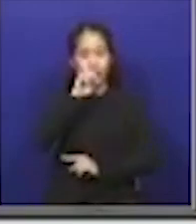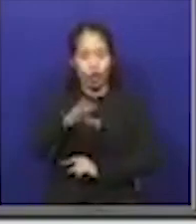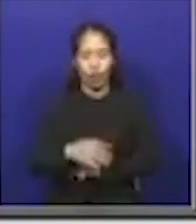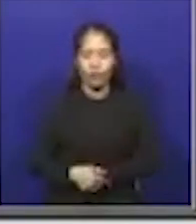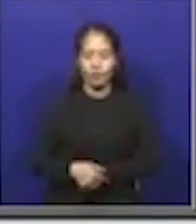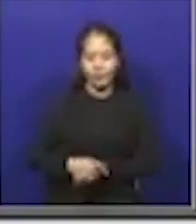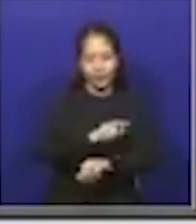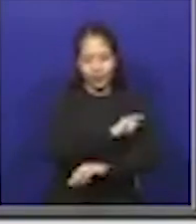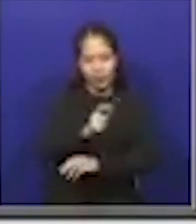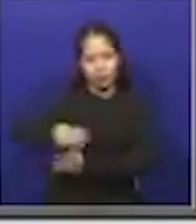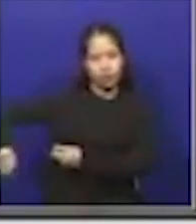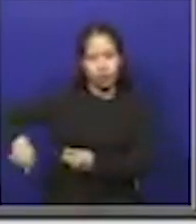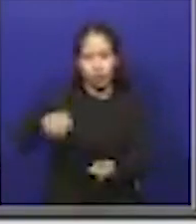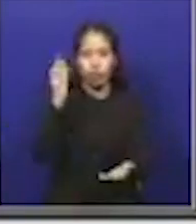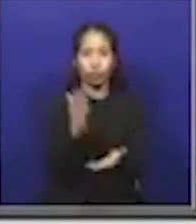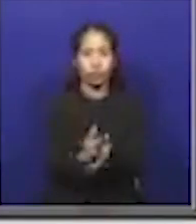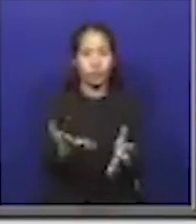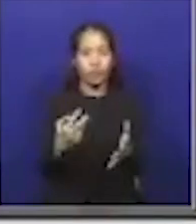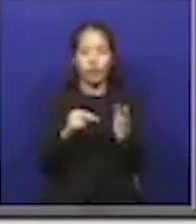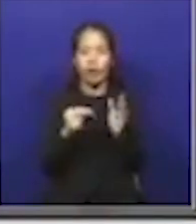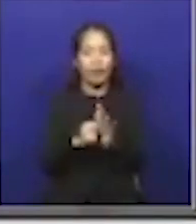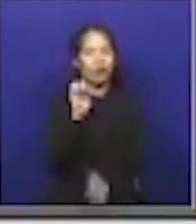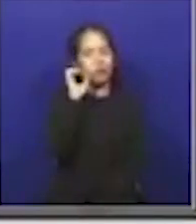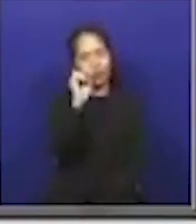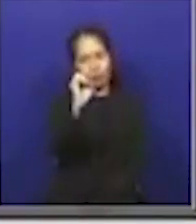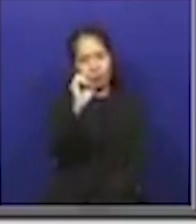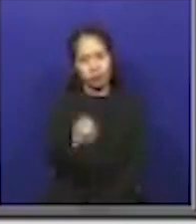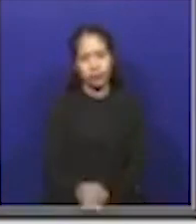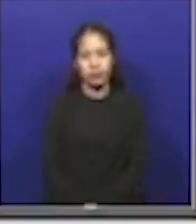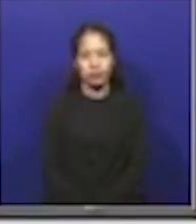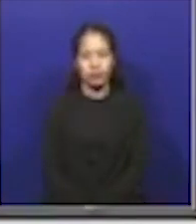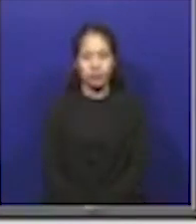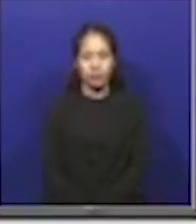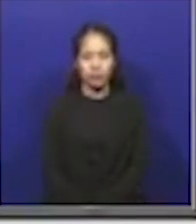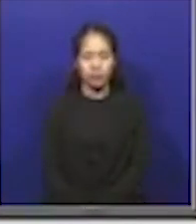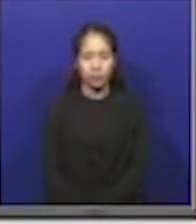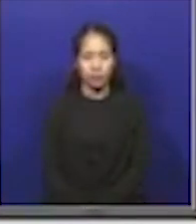กรานต์ไม่ใช่วันหยุดจึงมีค่าเท่ากับศูน